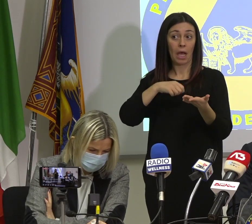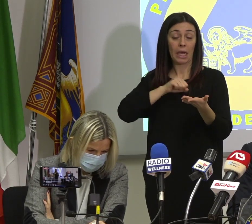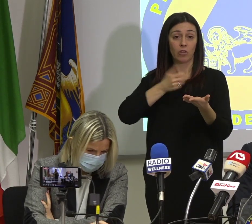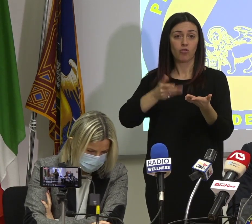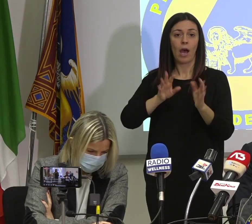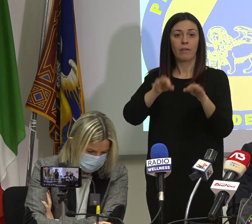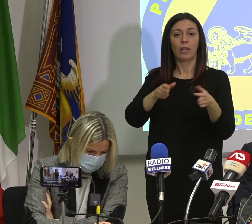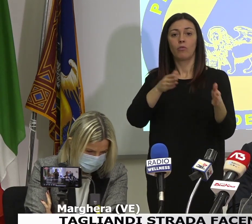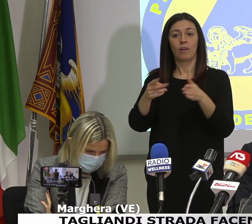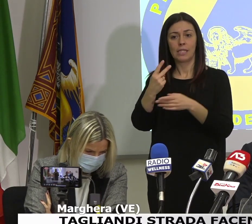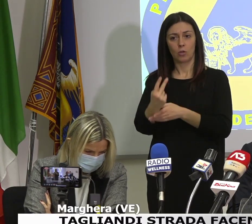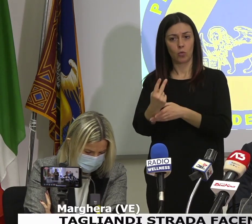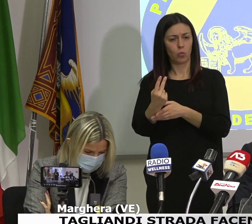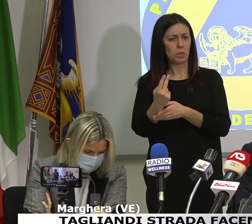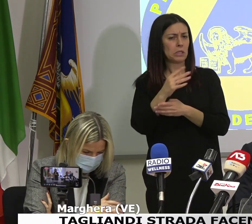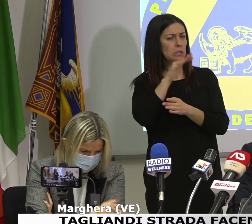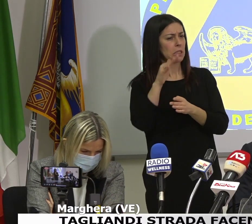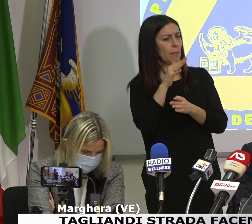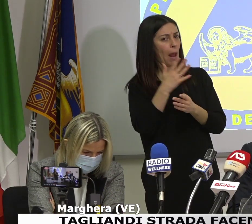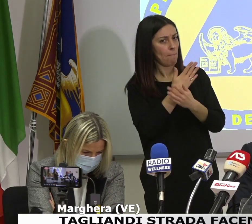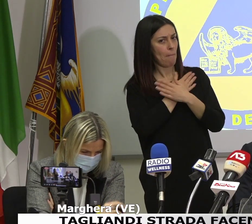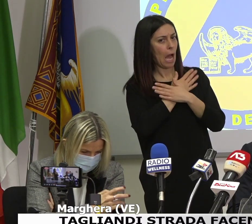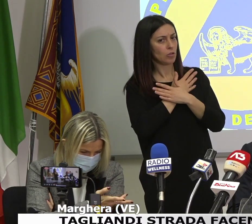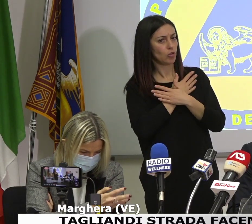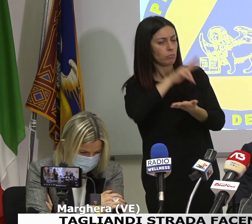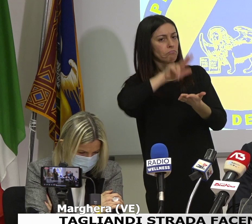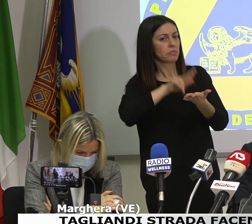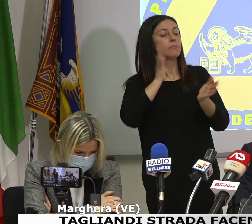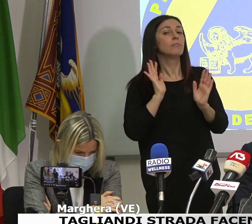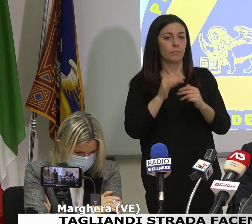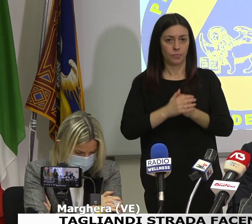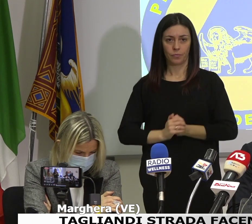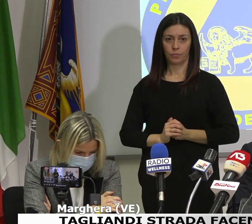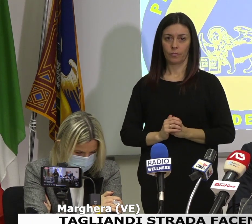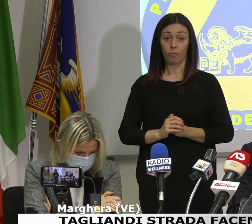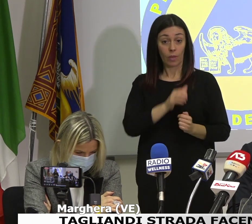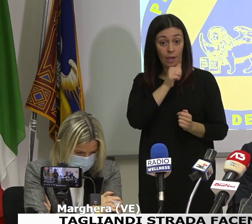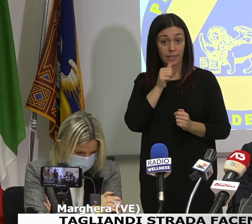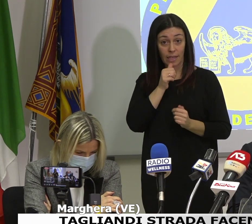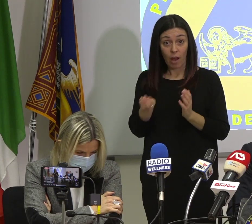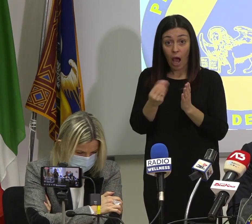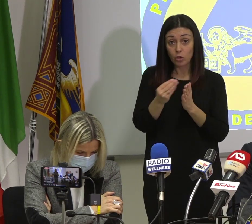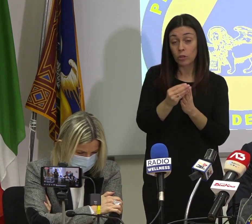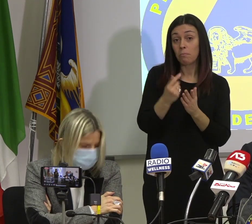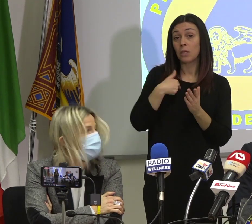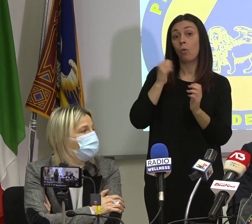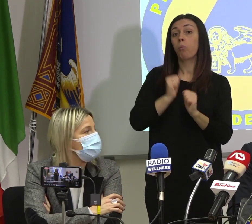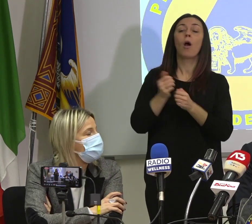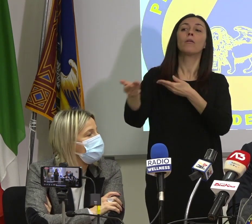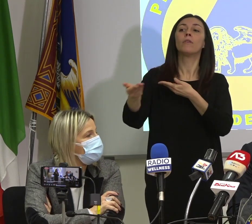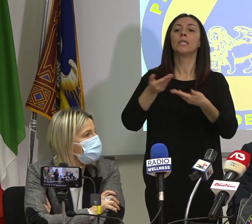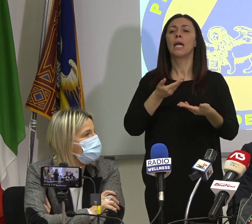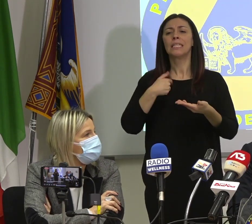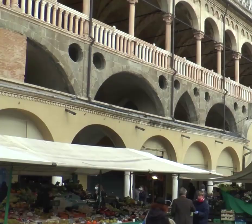il momento sbagliato per una crisi di governo luca zaia si trova a commentarlo mentre con roma in stretto contatto alla vigilia di un nuovo dpcm